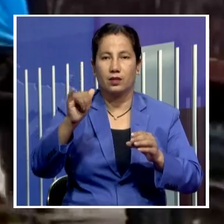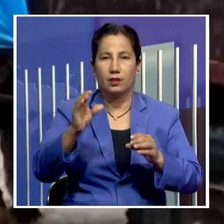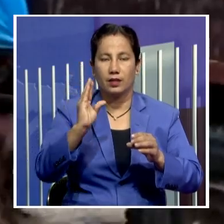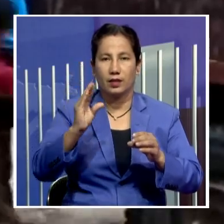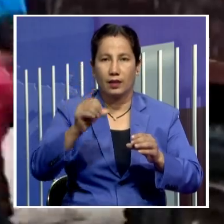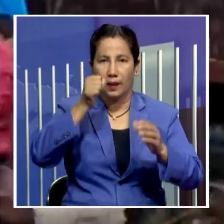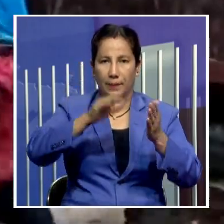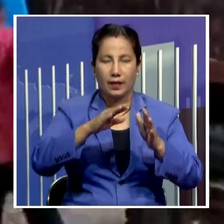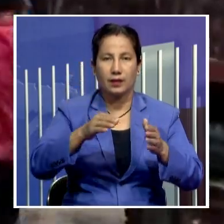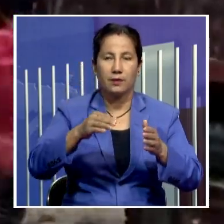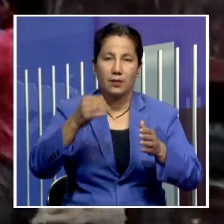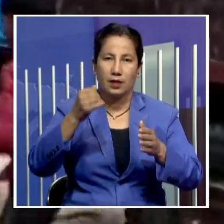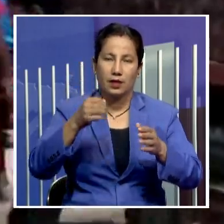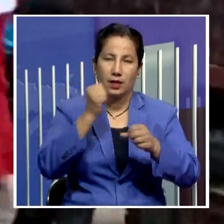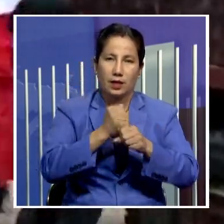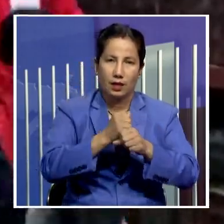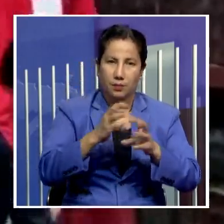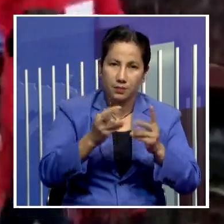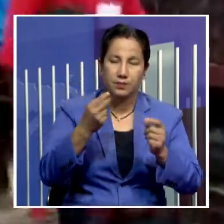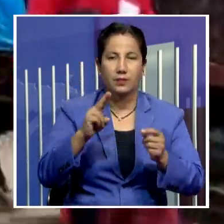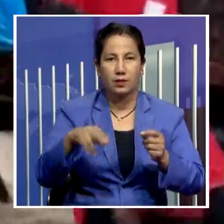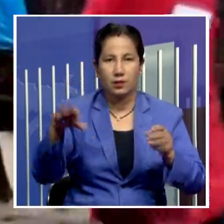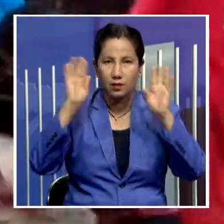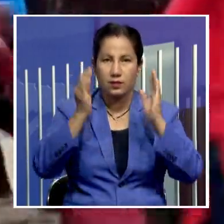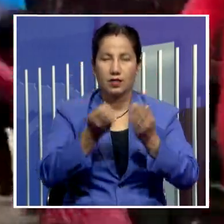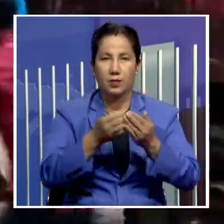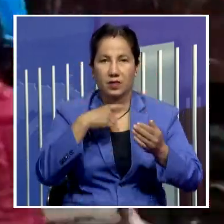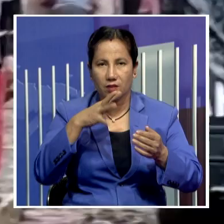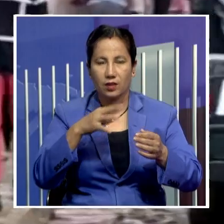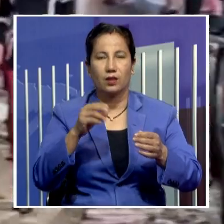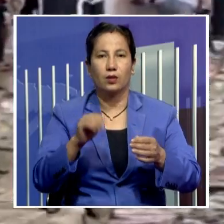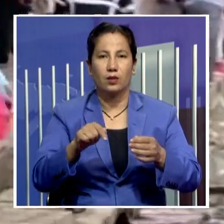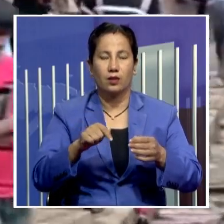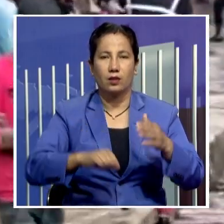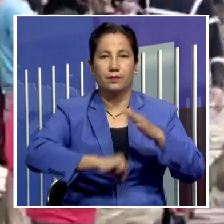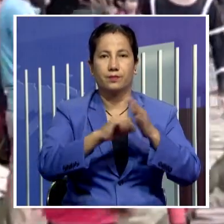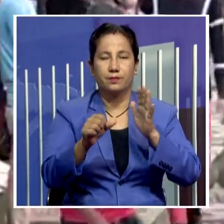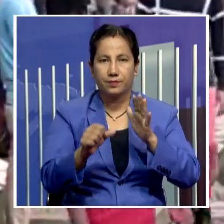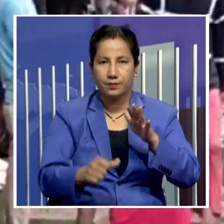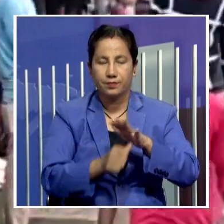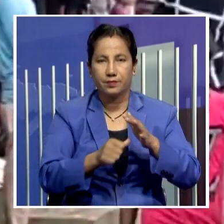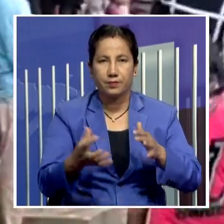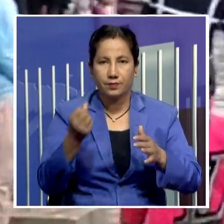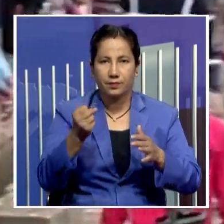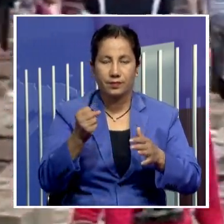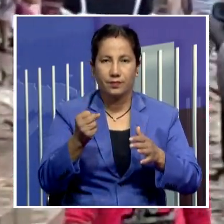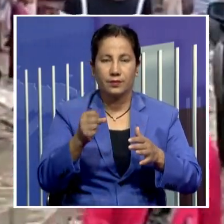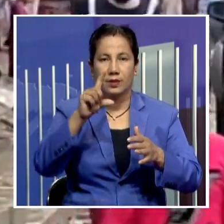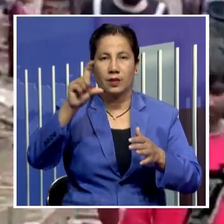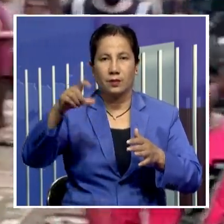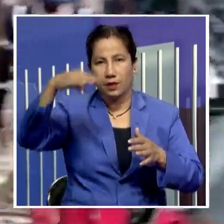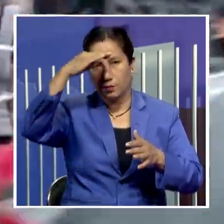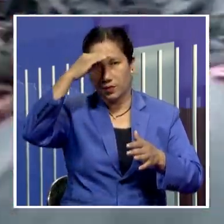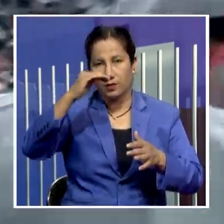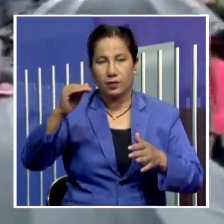गरिएको छ। मूर्ति विसर्जनमा कुनै पनि सामाजिक सद्भावना खलबलियोस् भनेर प्रमुख जिल्ला अधिकारी धर्मेन्द्र कुमार मिश्र, नेपाल